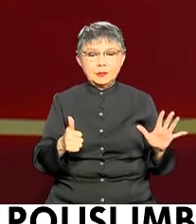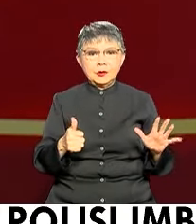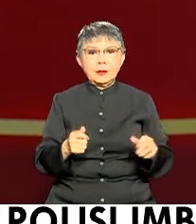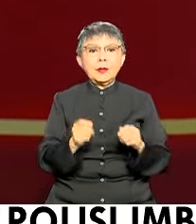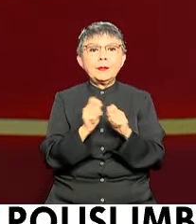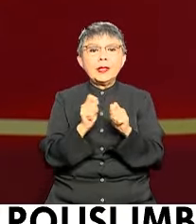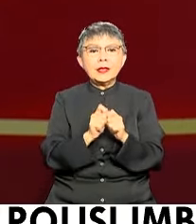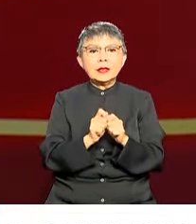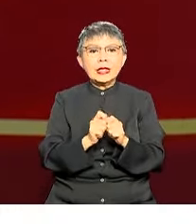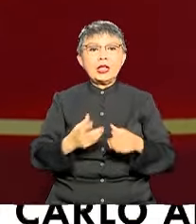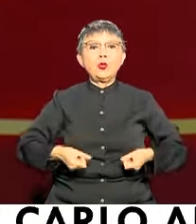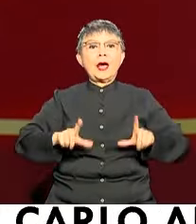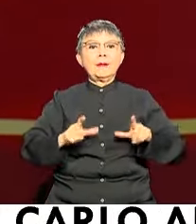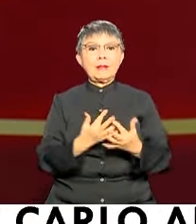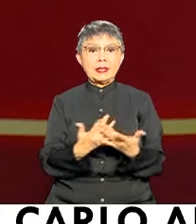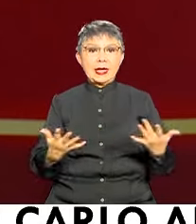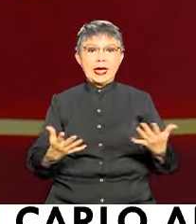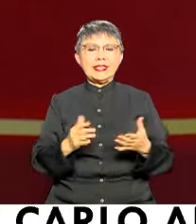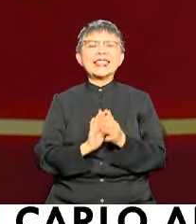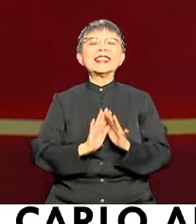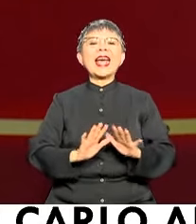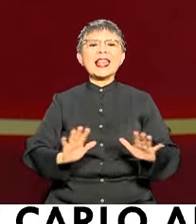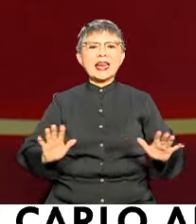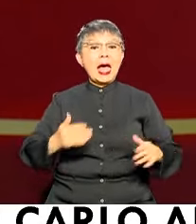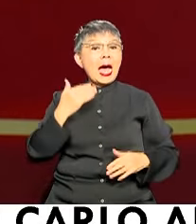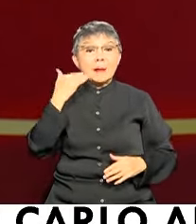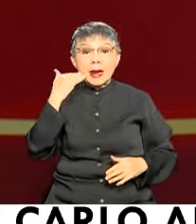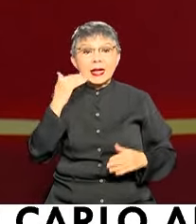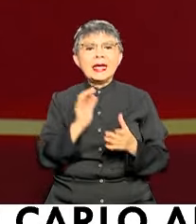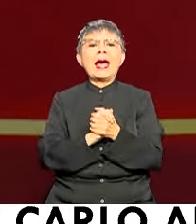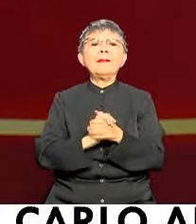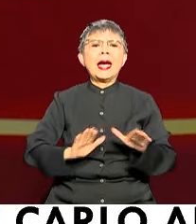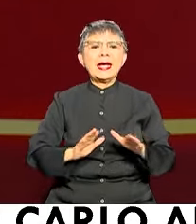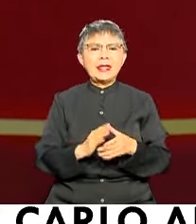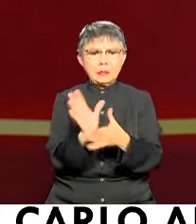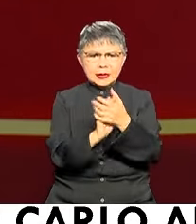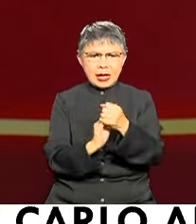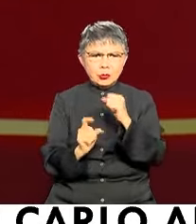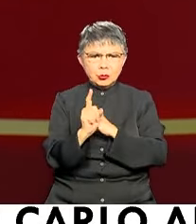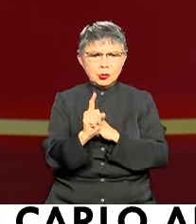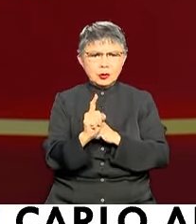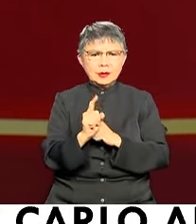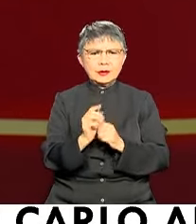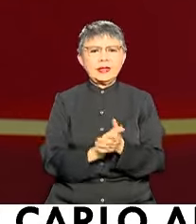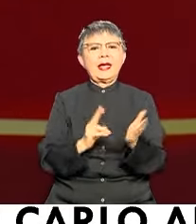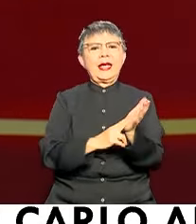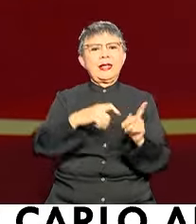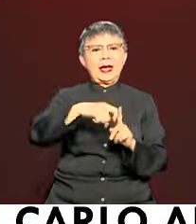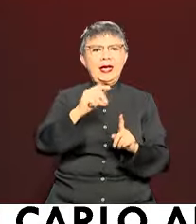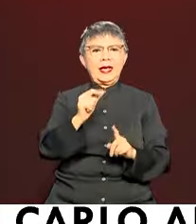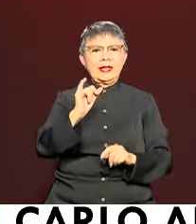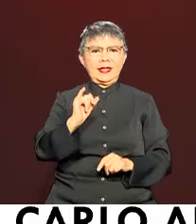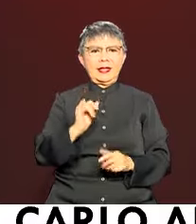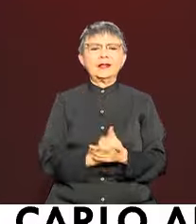mewujudkan kehidupan masyarakat yang sejahtera Aman damai dan bersatu dalam wadah Negara Kesatuan Republik